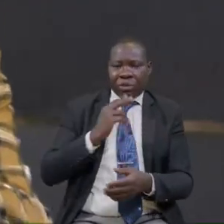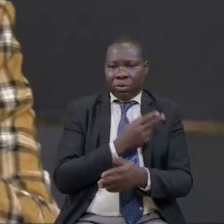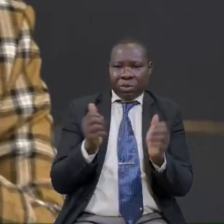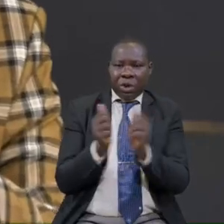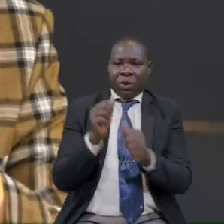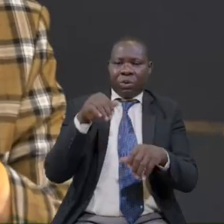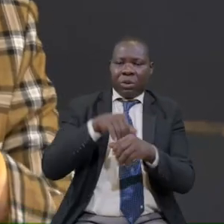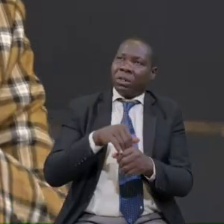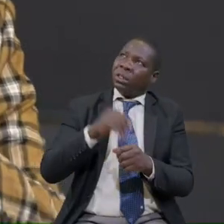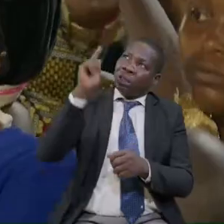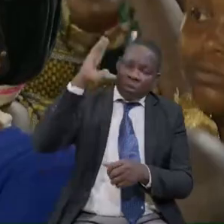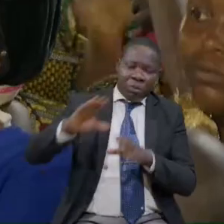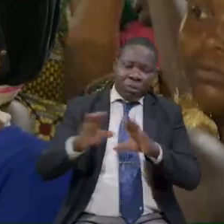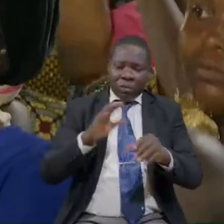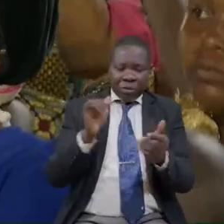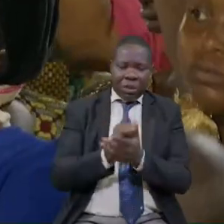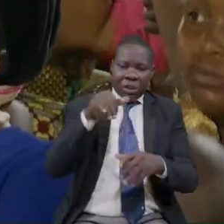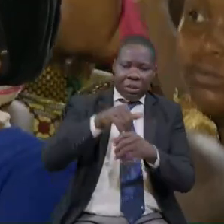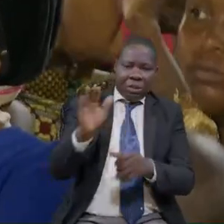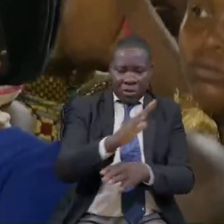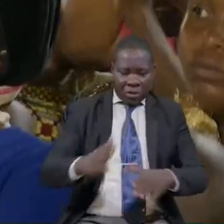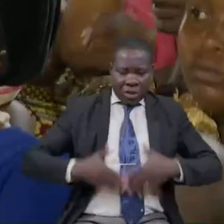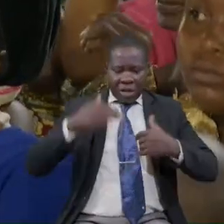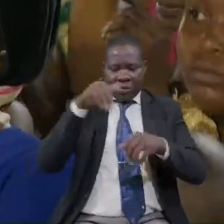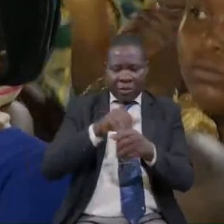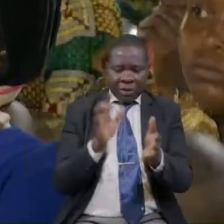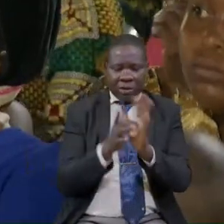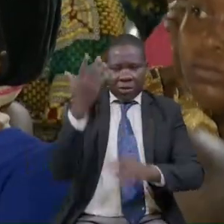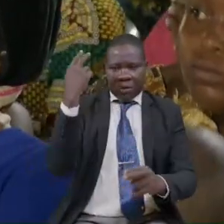Il le fera dans votre vie au nom de Jésus.